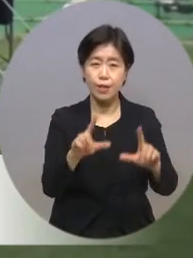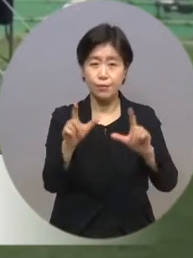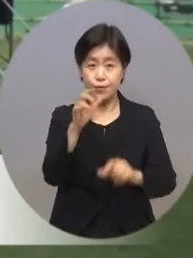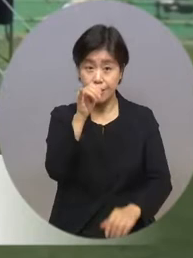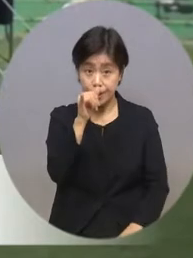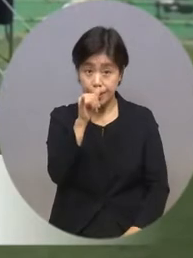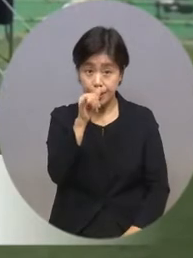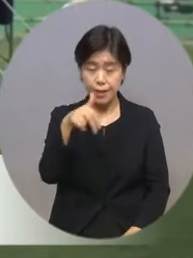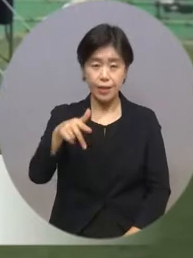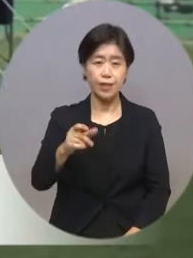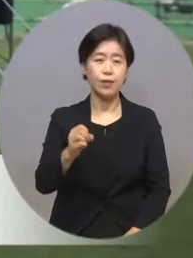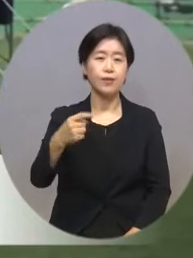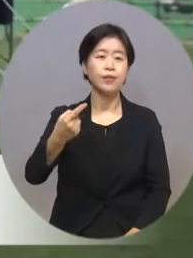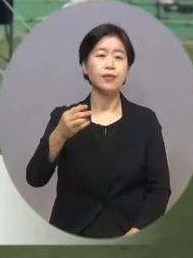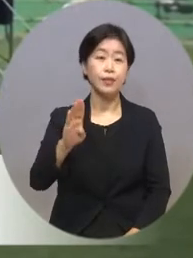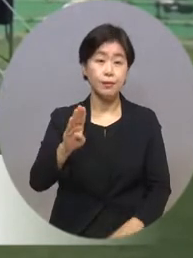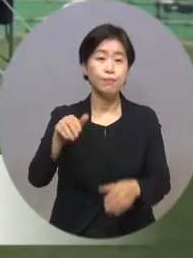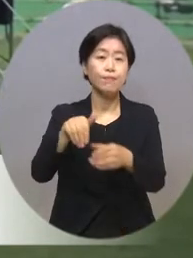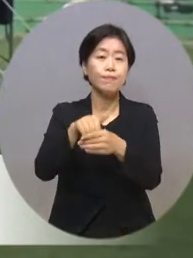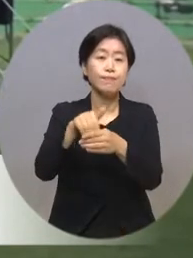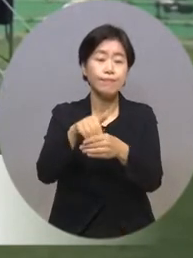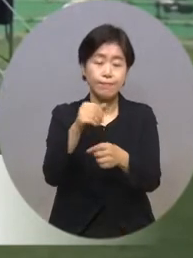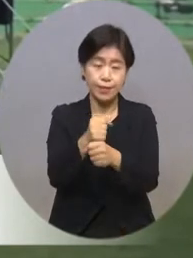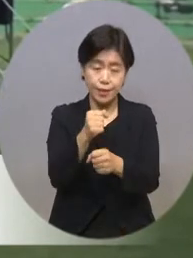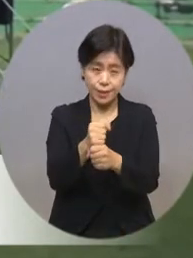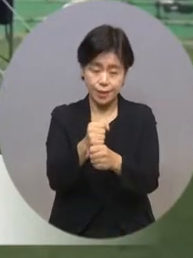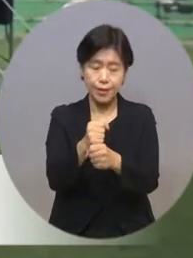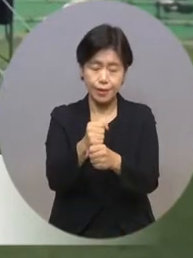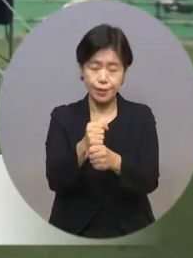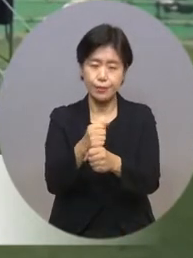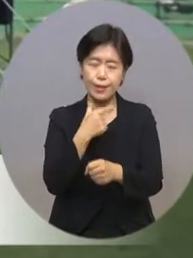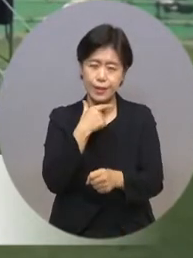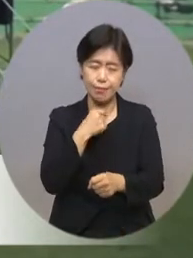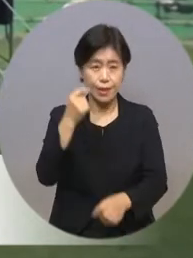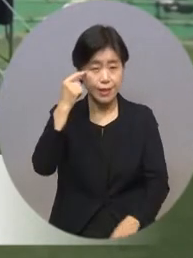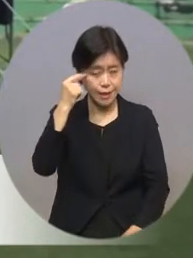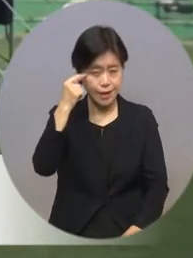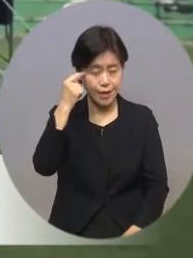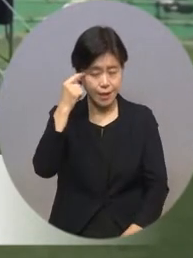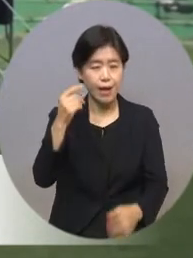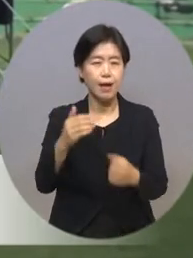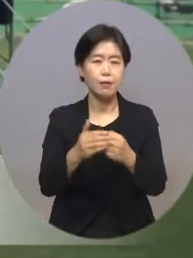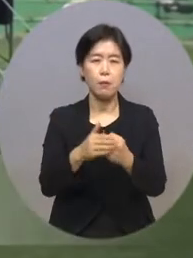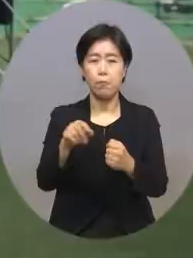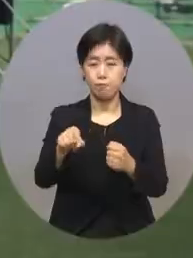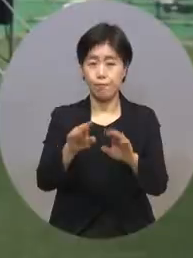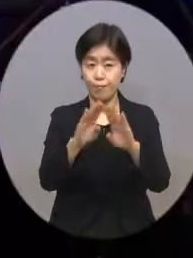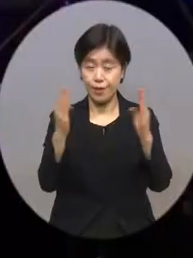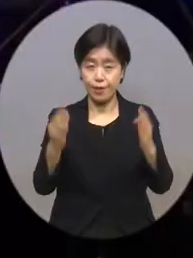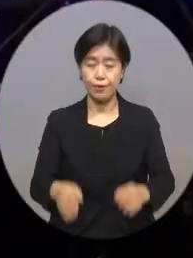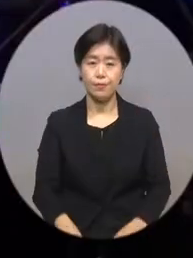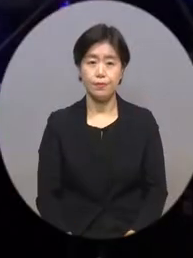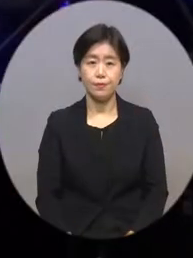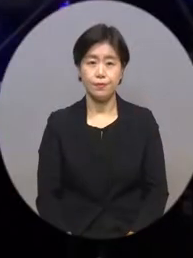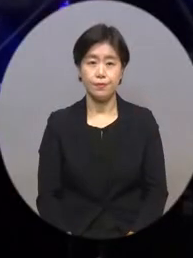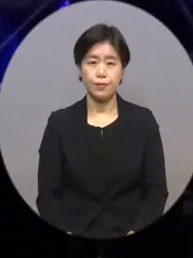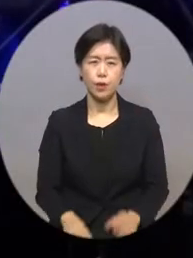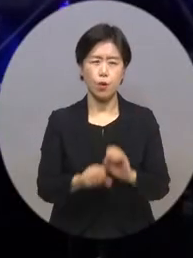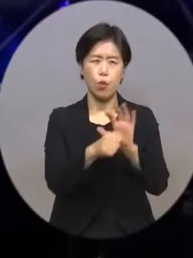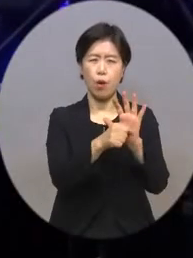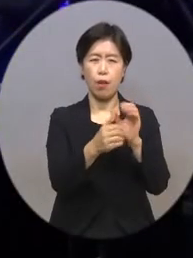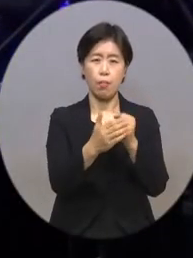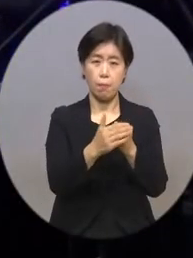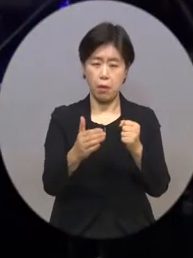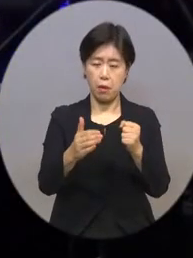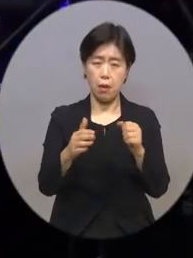우리 정읍에 그런 문화를 만드는데 큰 역할을 하셨다고 생각합니다 크로 날 그 여파로